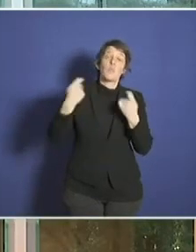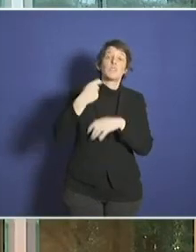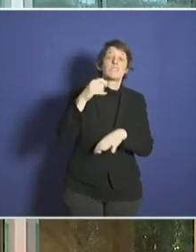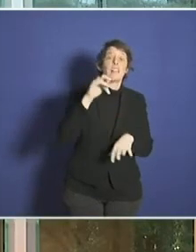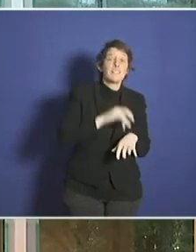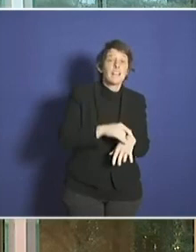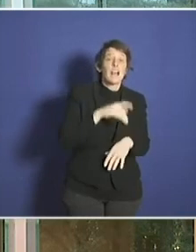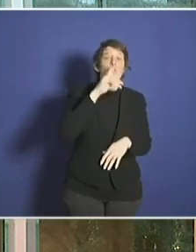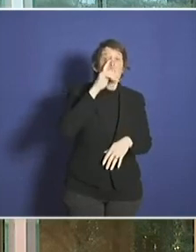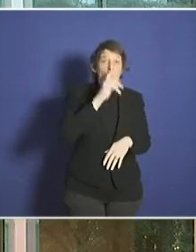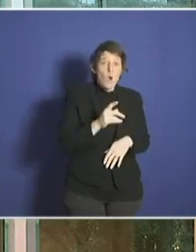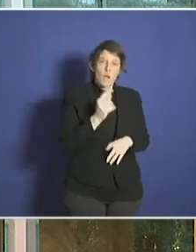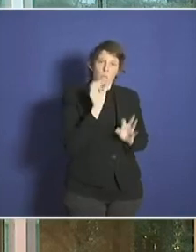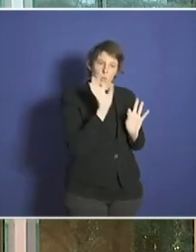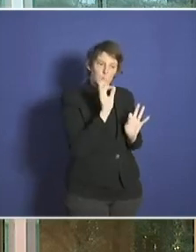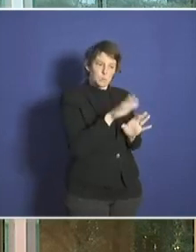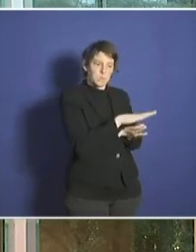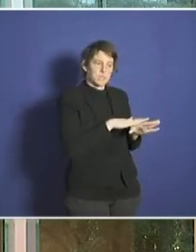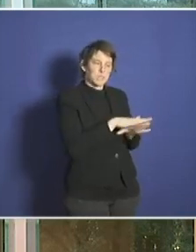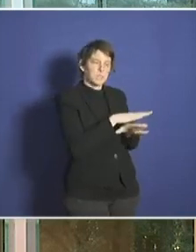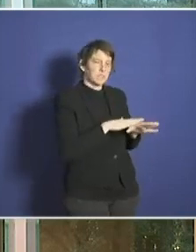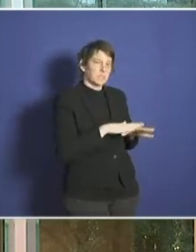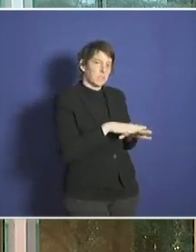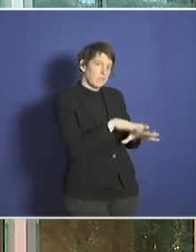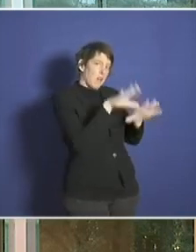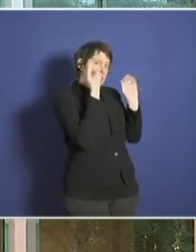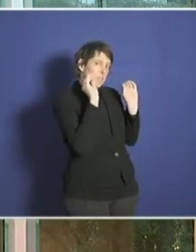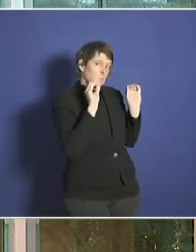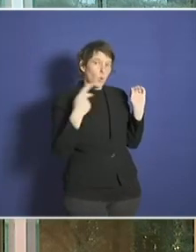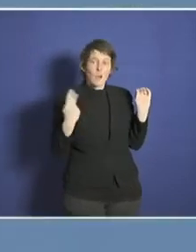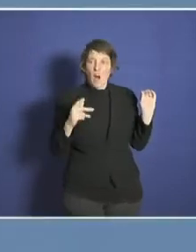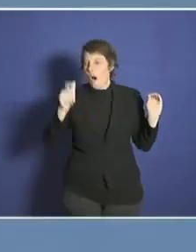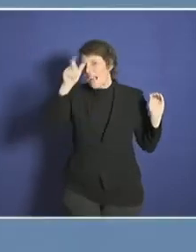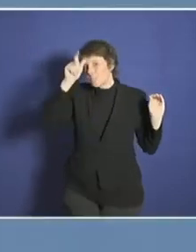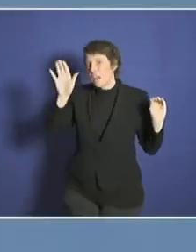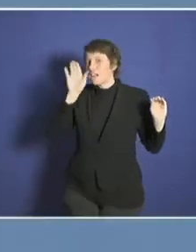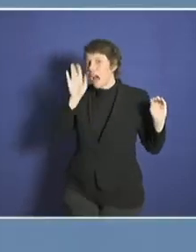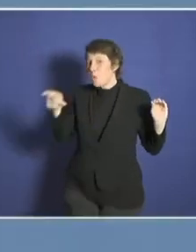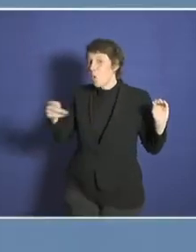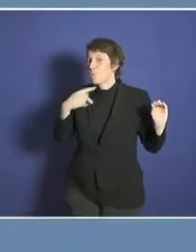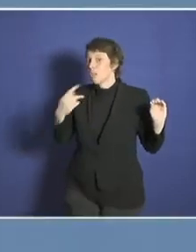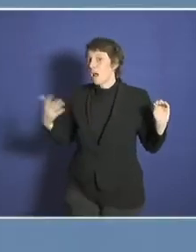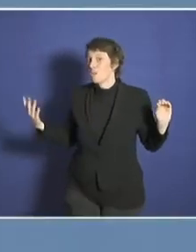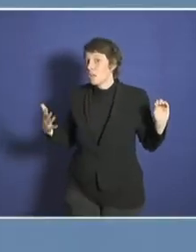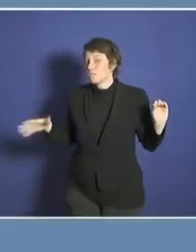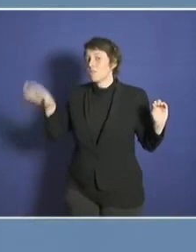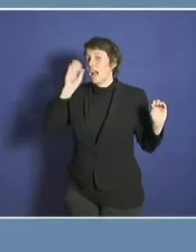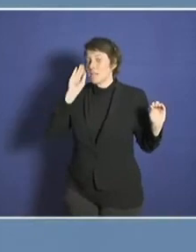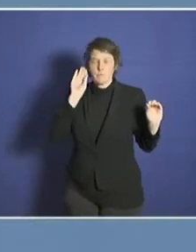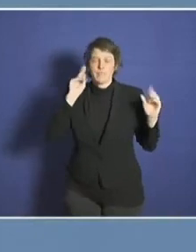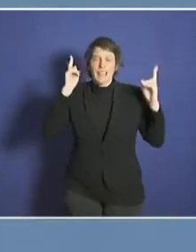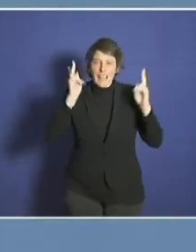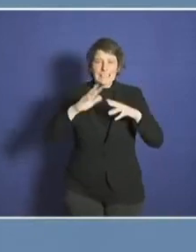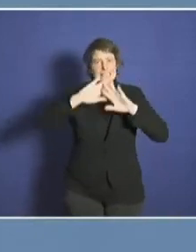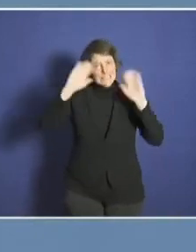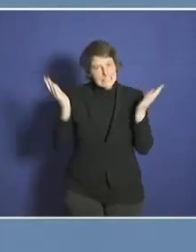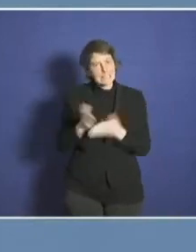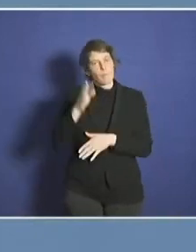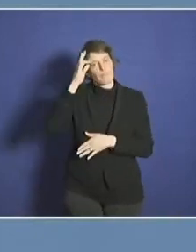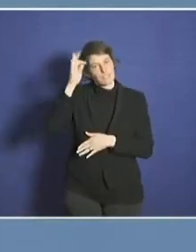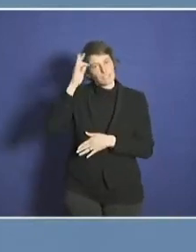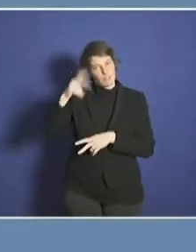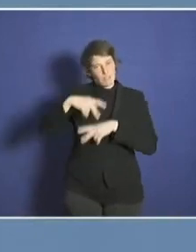zur Kenntnis, was in einer solchen Expertenanhörung gesagt wird, sondern das gesamte Bild der veröffentlichten Wissenschaft.